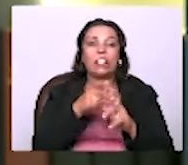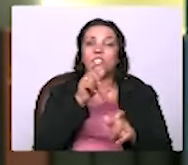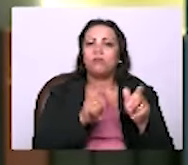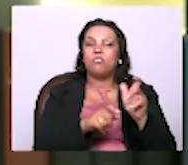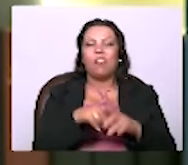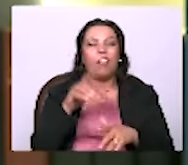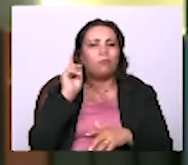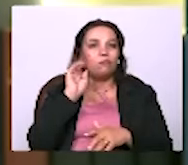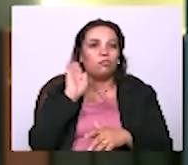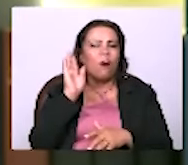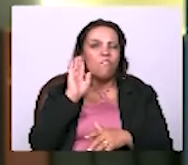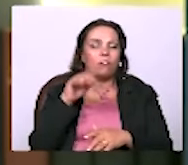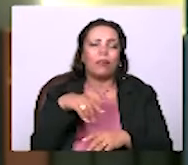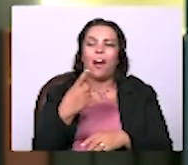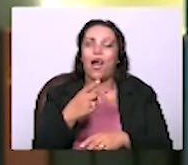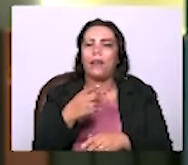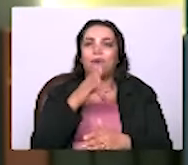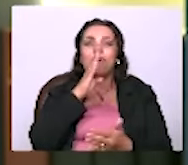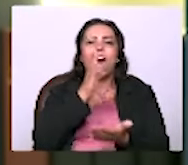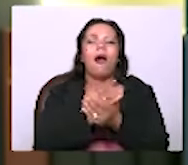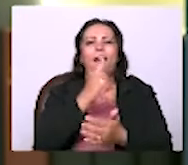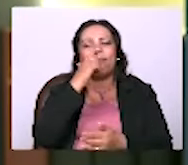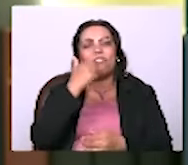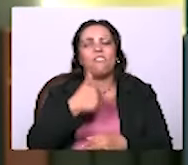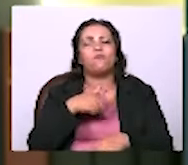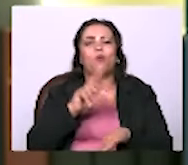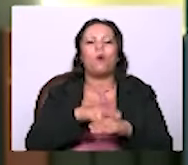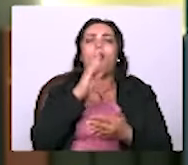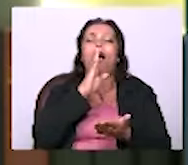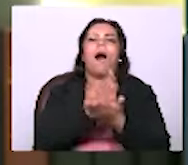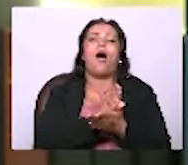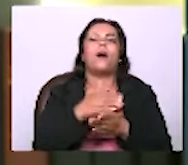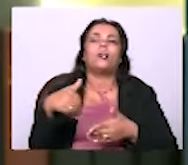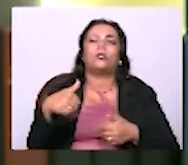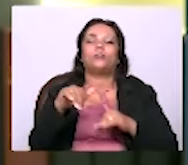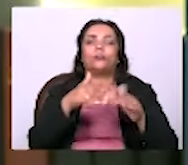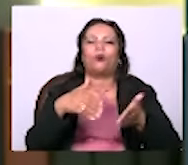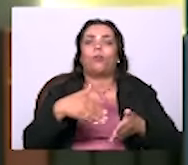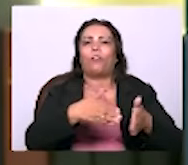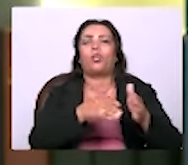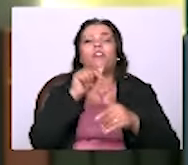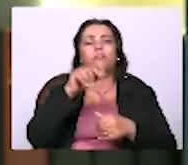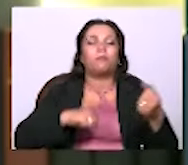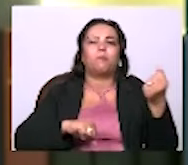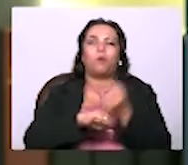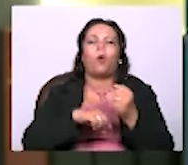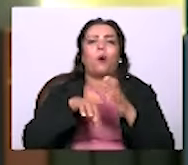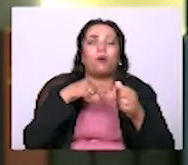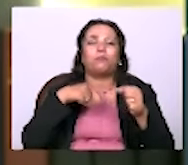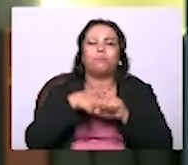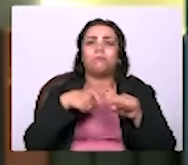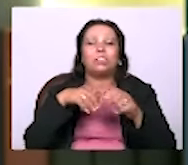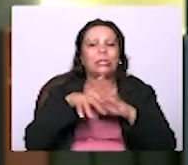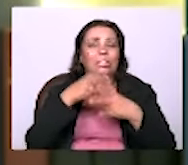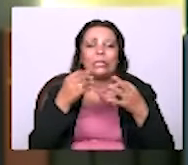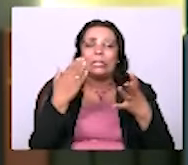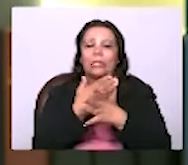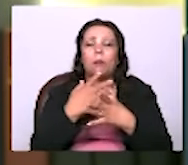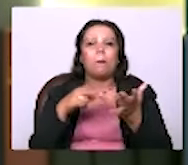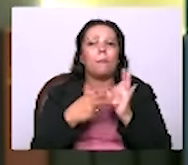المواطنين في حق انفسهم اولا وفي حق الطريق ثانيه وكثير من هذه الحوادث تحدث نتيجه